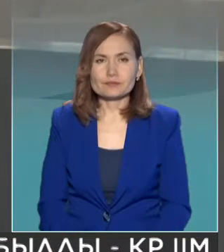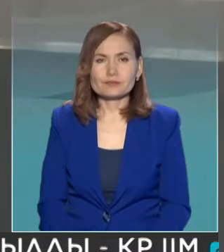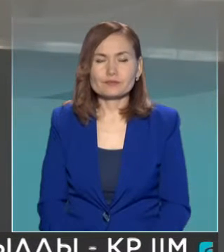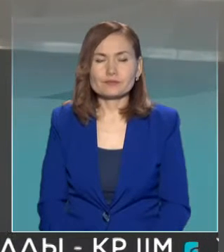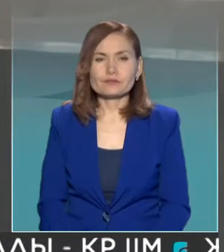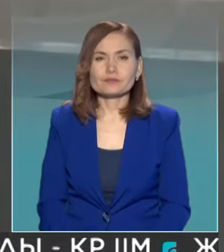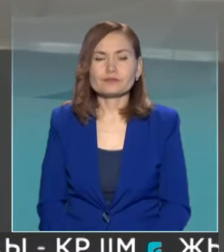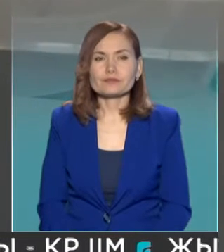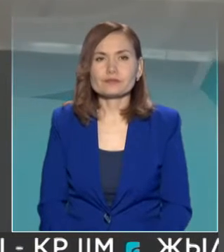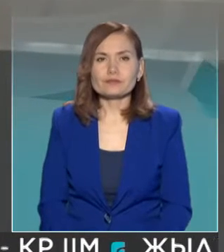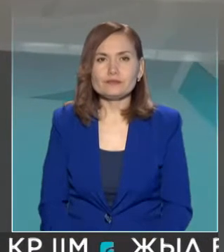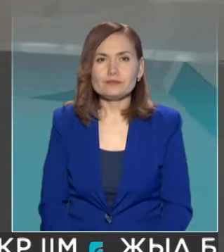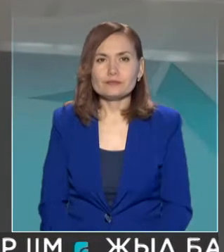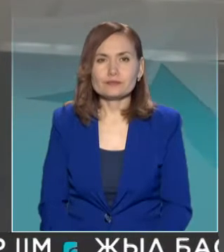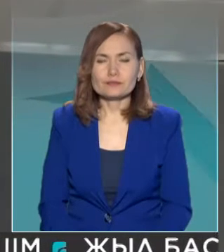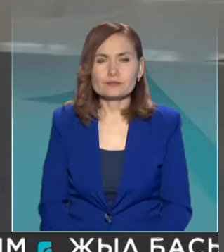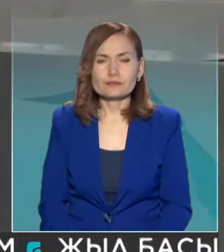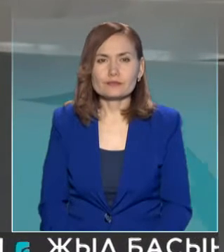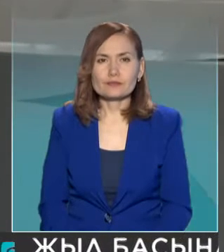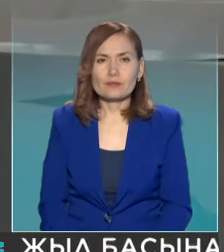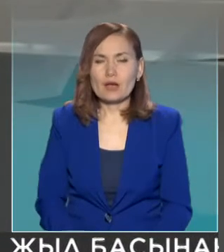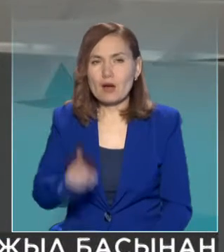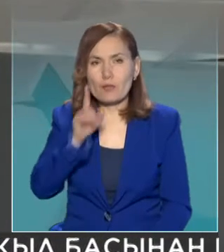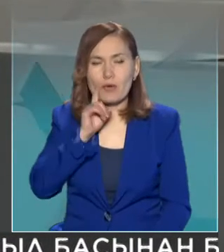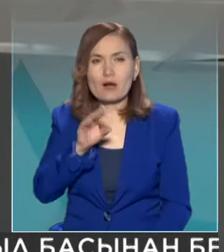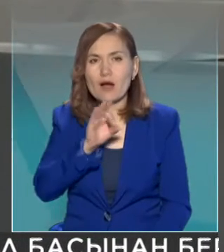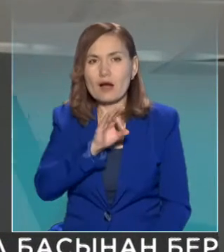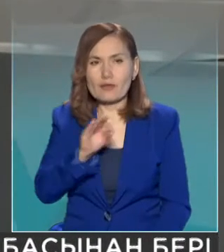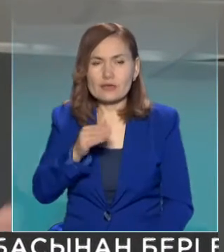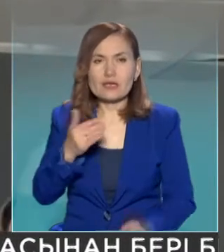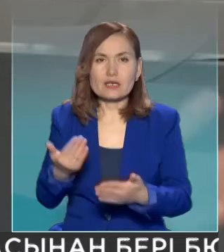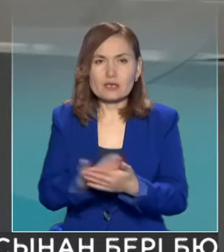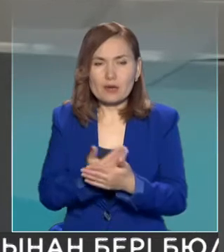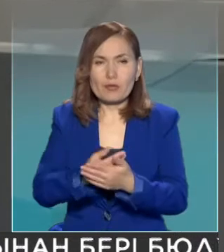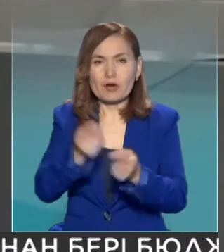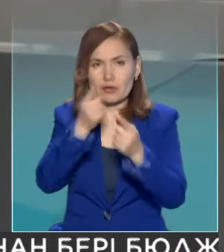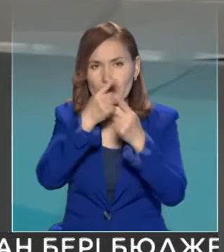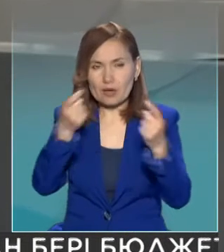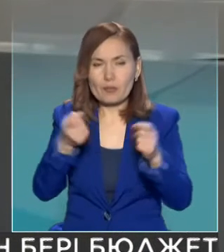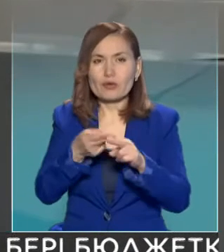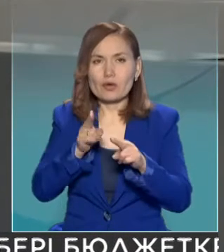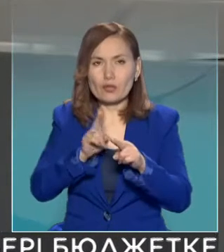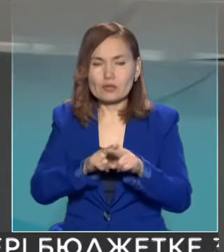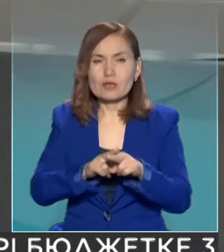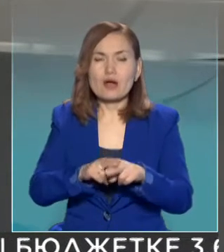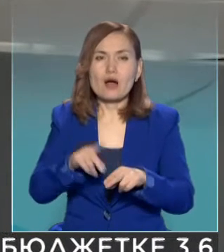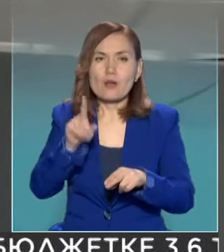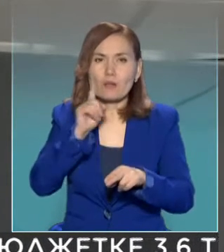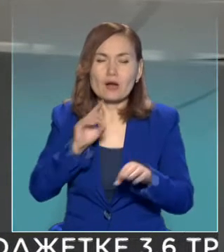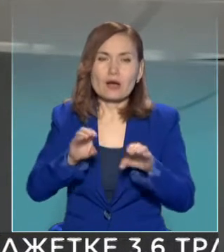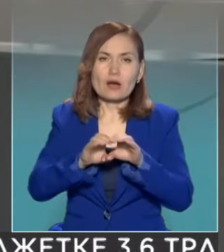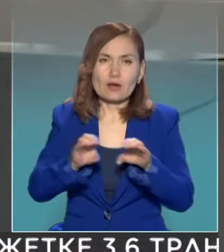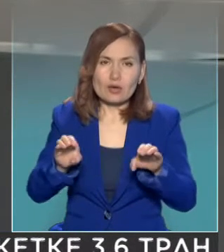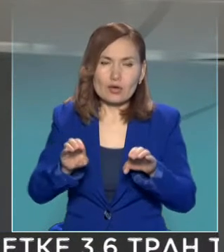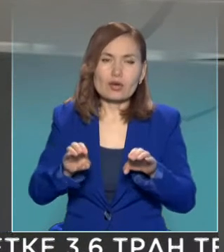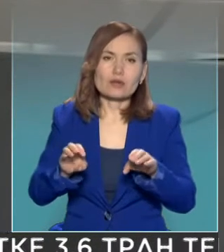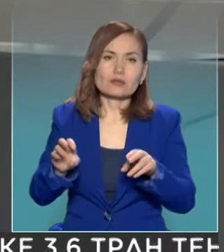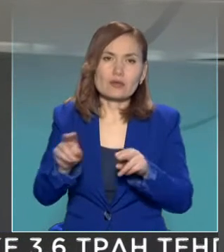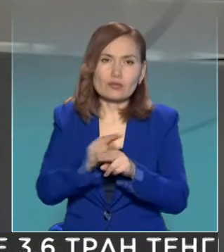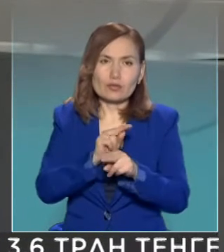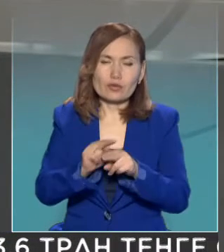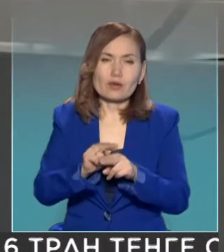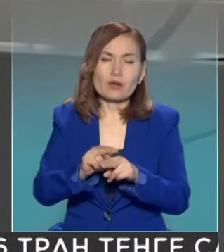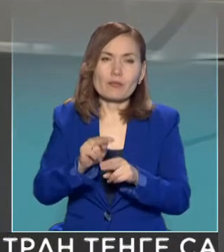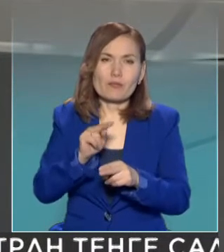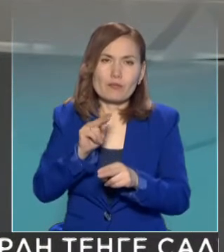бәлкім басқа бір пікір қалыптасады. Бірақ біз ресми ақпаратқа сенеміз. Ресми ақпарат және ресми сол жердегі жұмысты